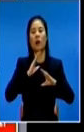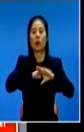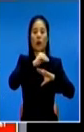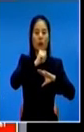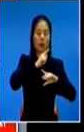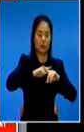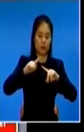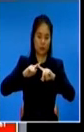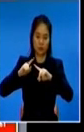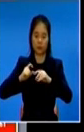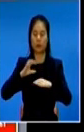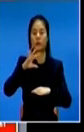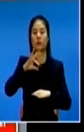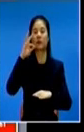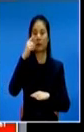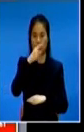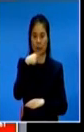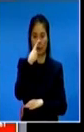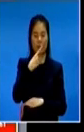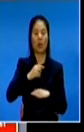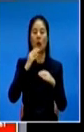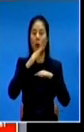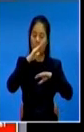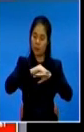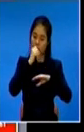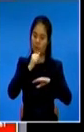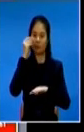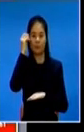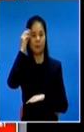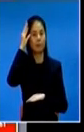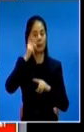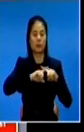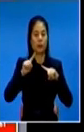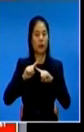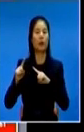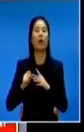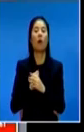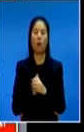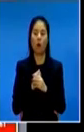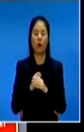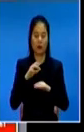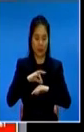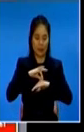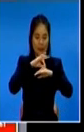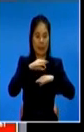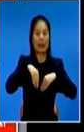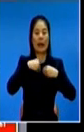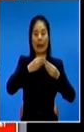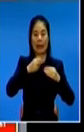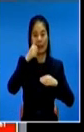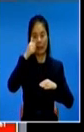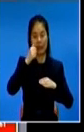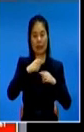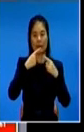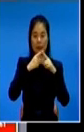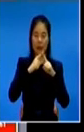จะสามารถเลือกคนมีความรู้ความสามารถที่เรียกว่าโดดเด่นจริงๆเนี่ยสามารถจะข้ามอาวุโสได้แต่ก็ต้องมีเหตุผลชี้แจง